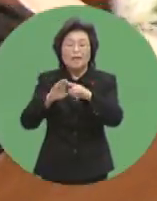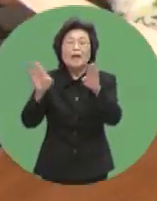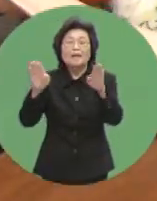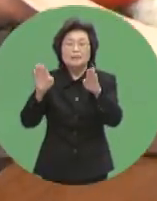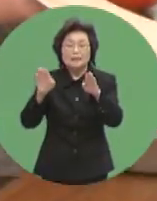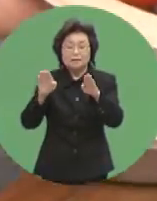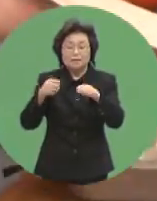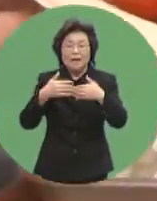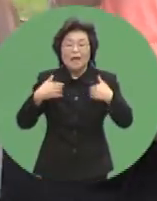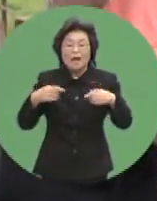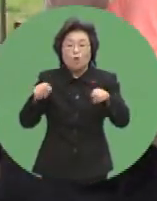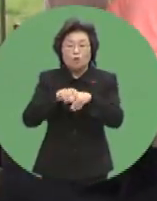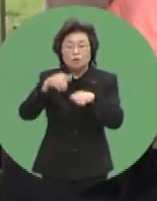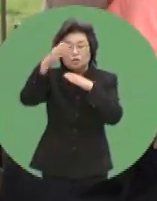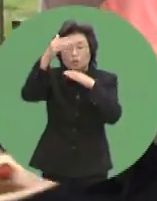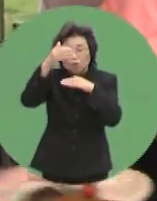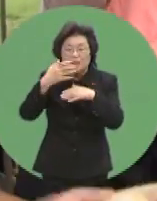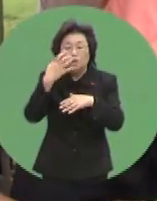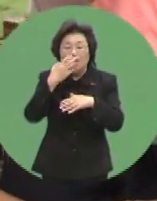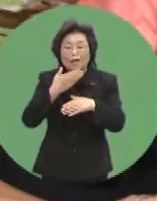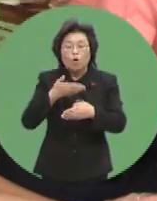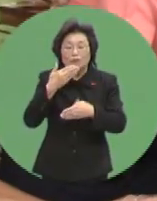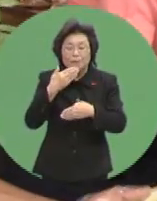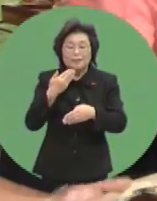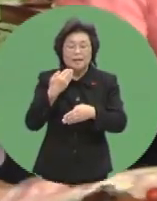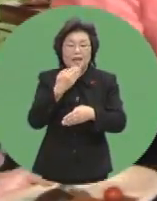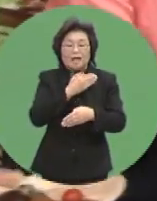き地鶏カレーを食べて疲れを癒しました。